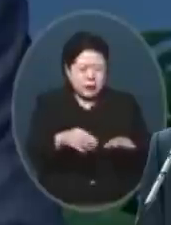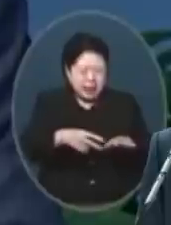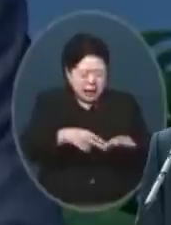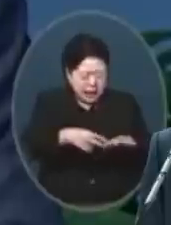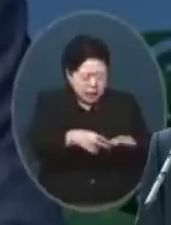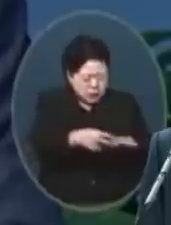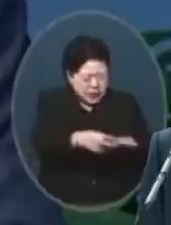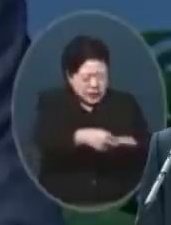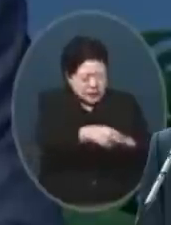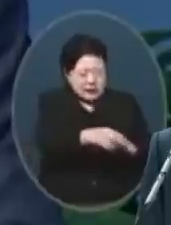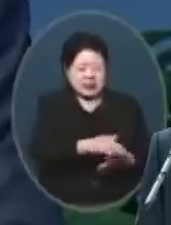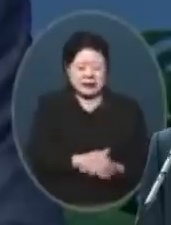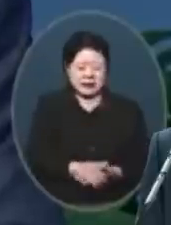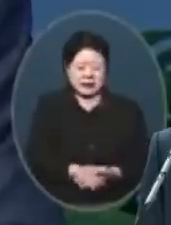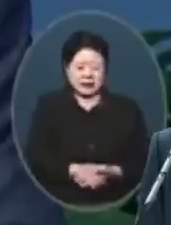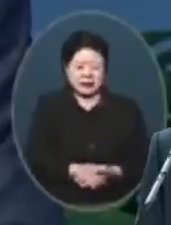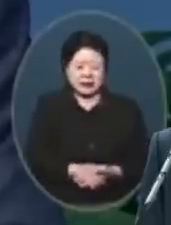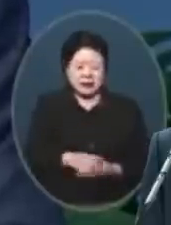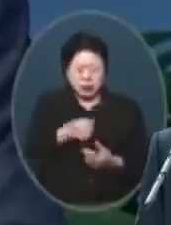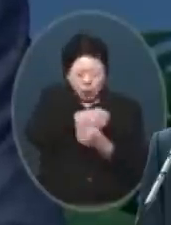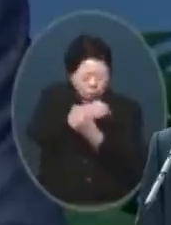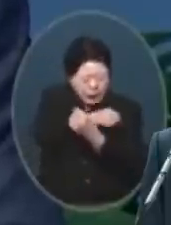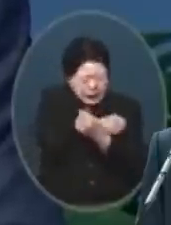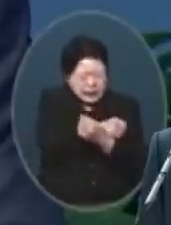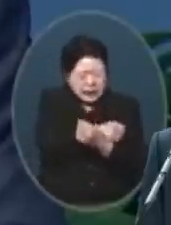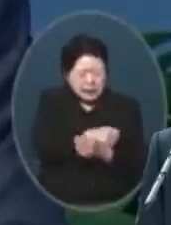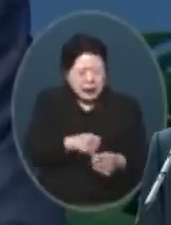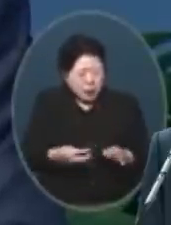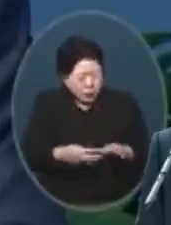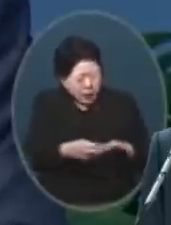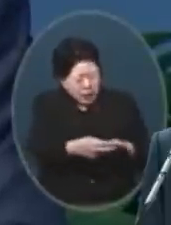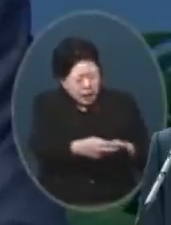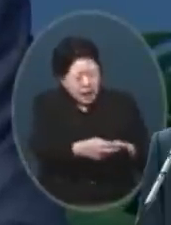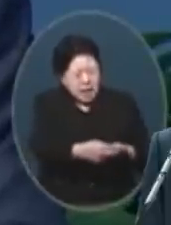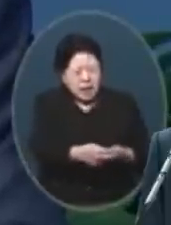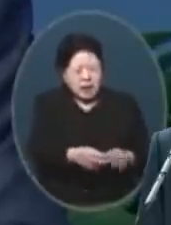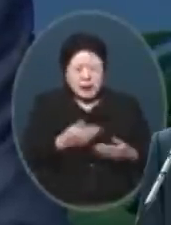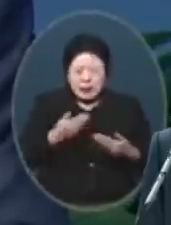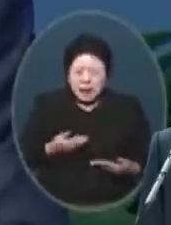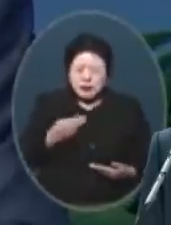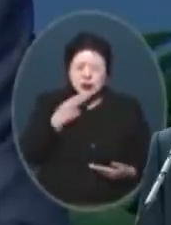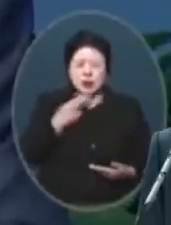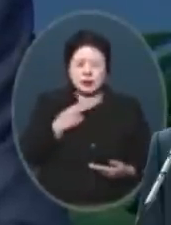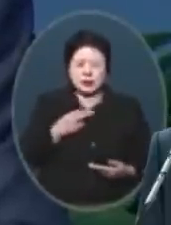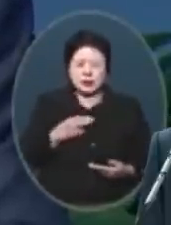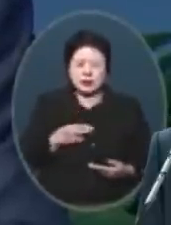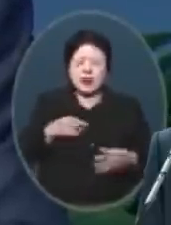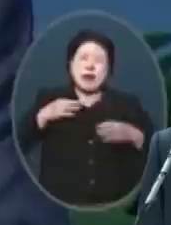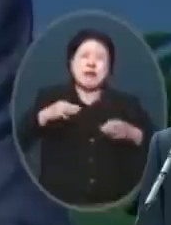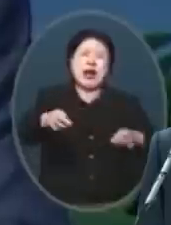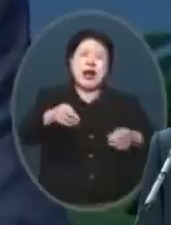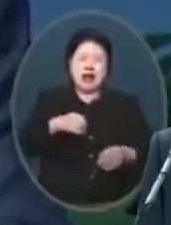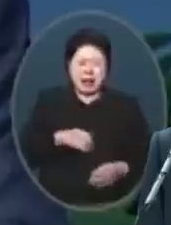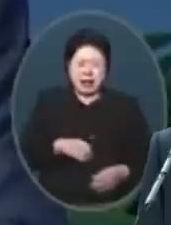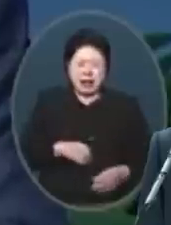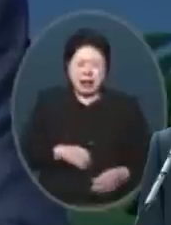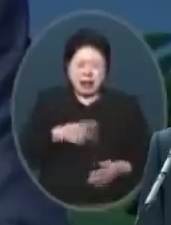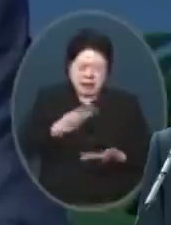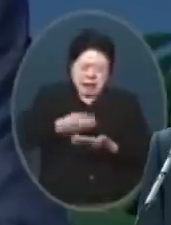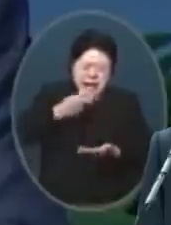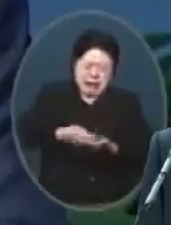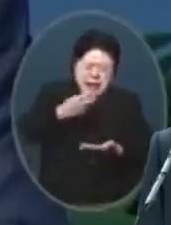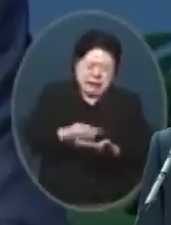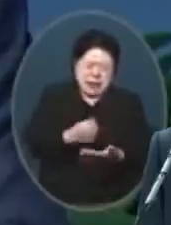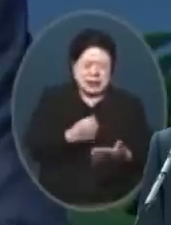되는데 코끼리가 발톱 깎아주도록 얌전하게 있지 않고 막 고함을 치고 발부동을 치기